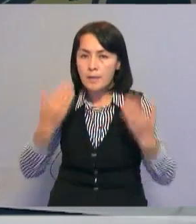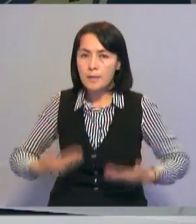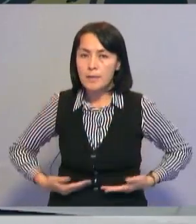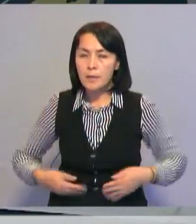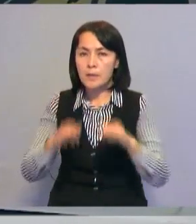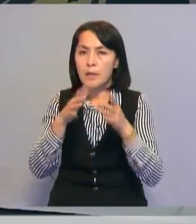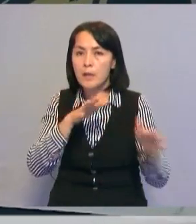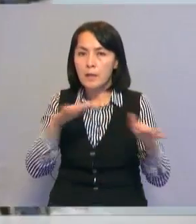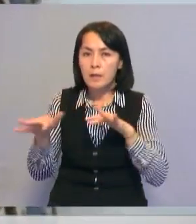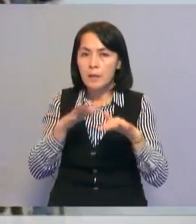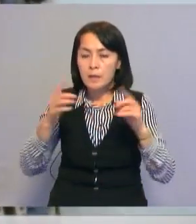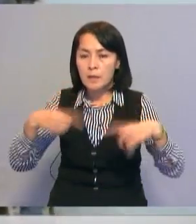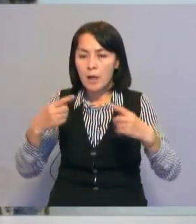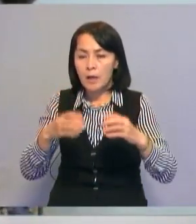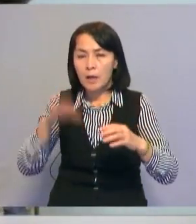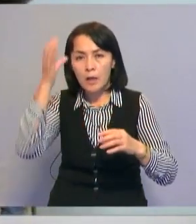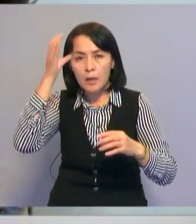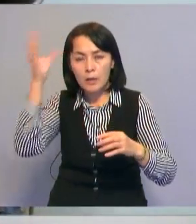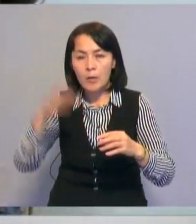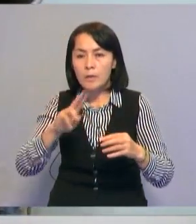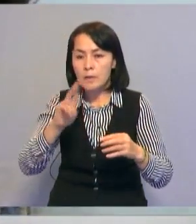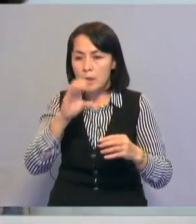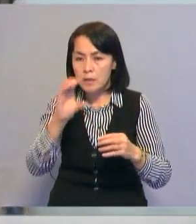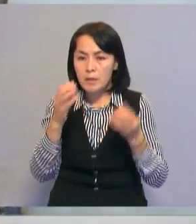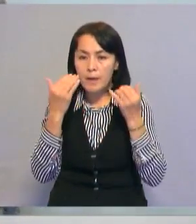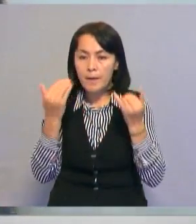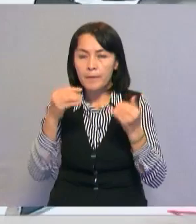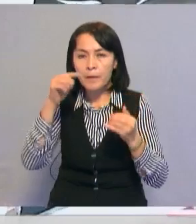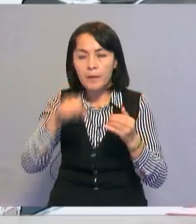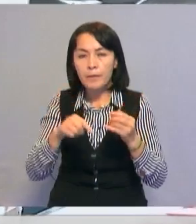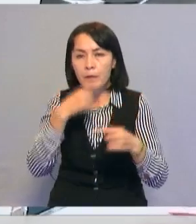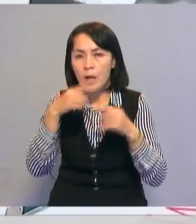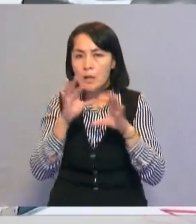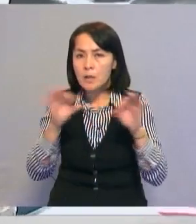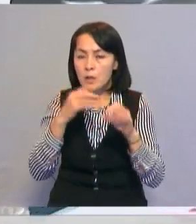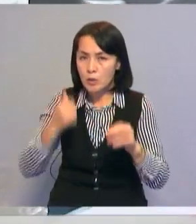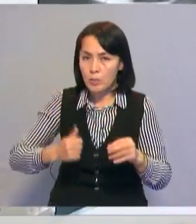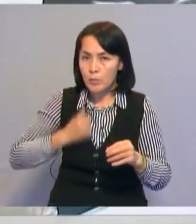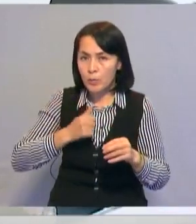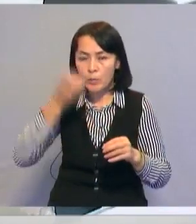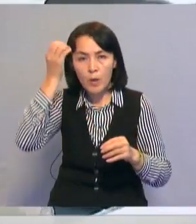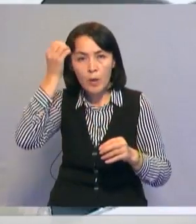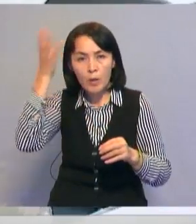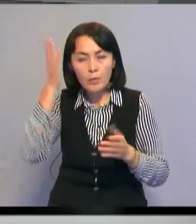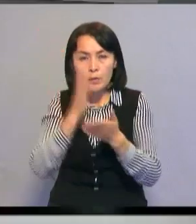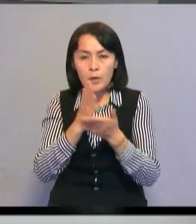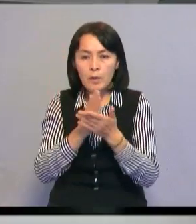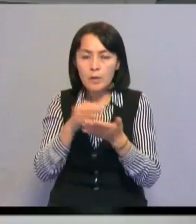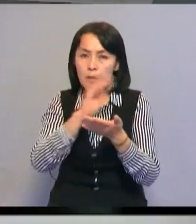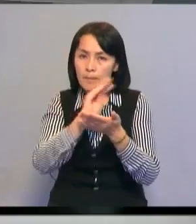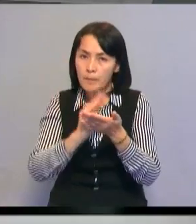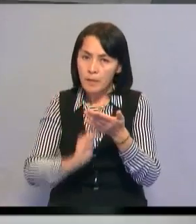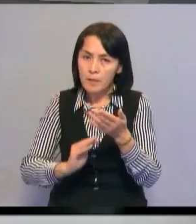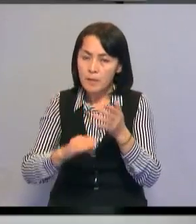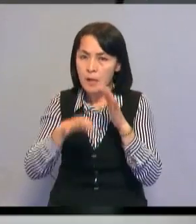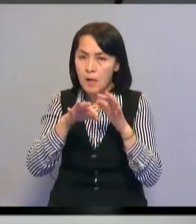и деятельности основателя Академии наук Казахстана Каныша Сатпаева. В ней анализируются подвиги ученого в науке через экзистенциальный